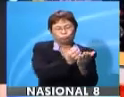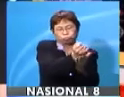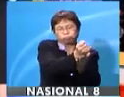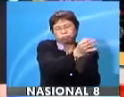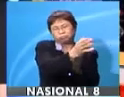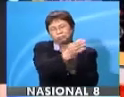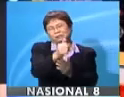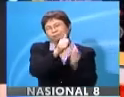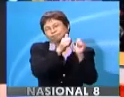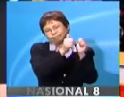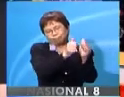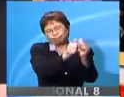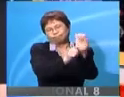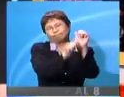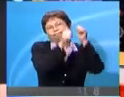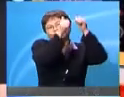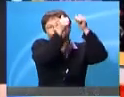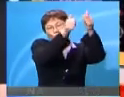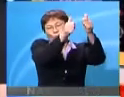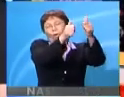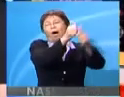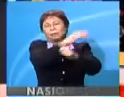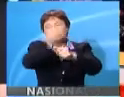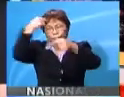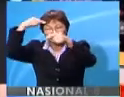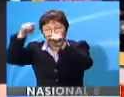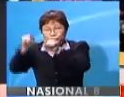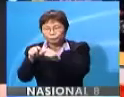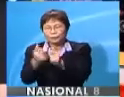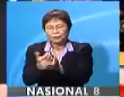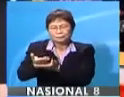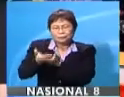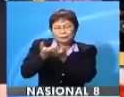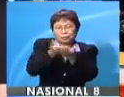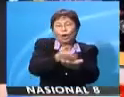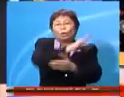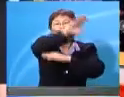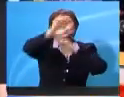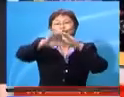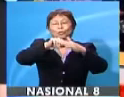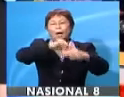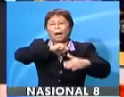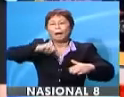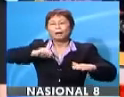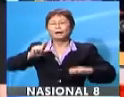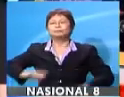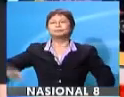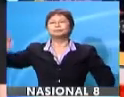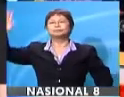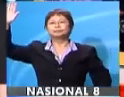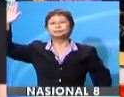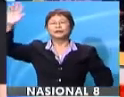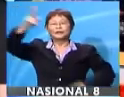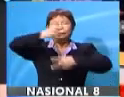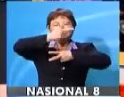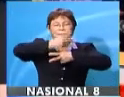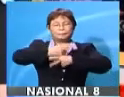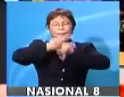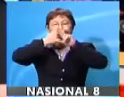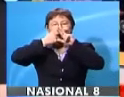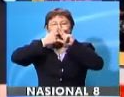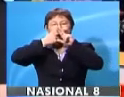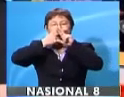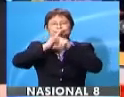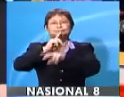dan berintegriti tinggi. Mereka juga bersetuju dengan cadangan agar semua anggota mengangkat sumpah simpan rahsia